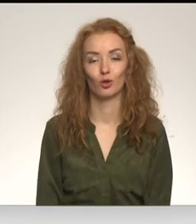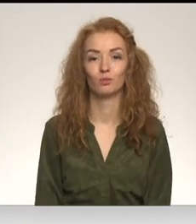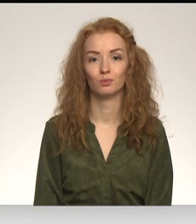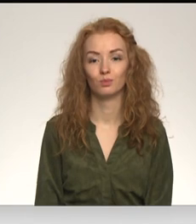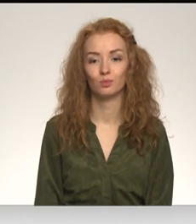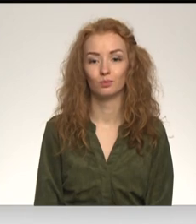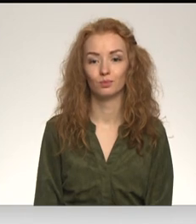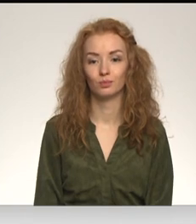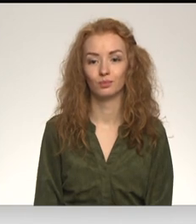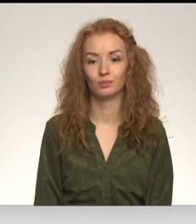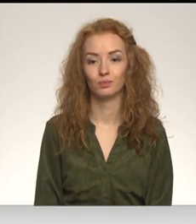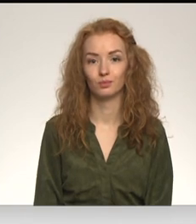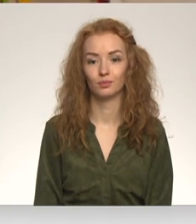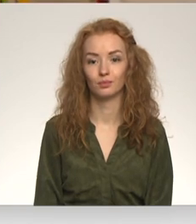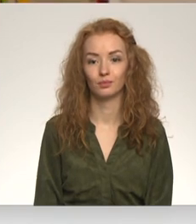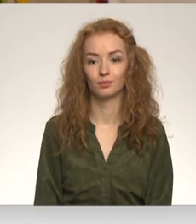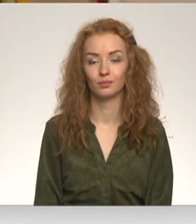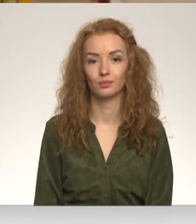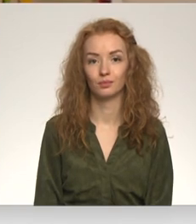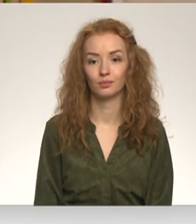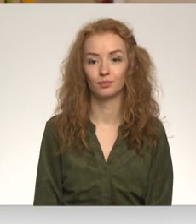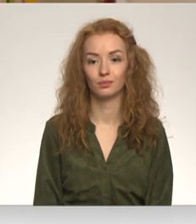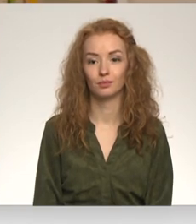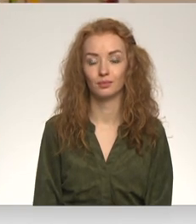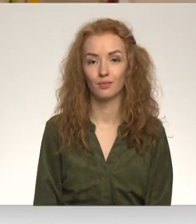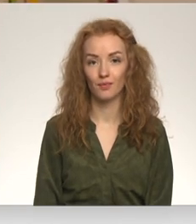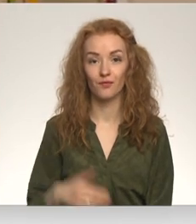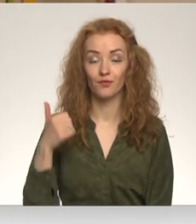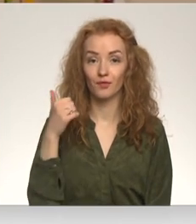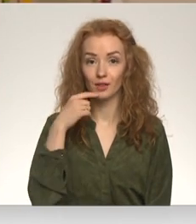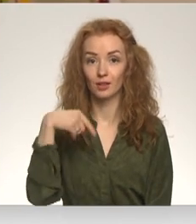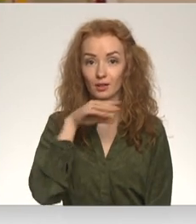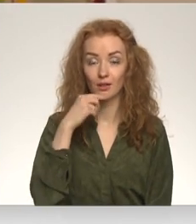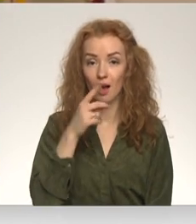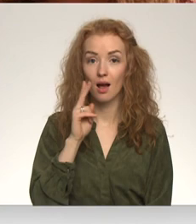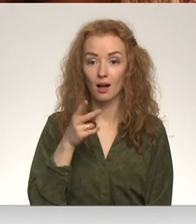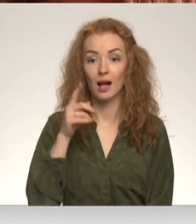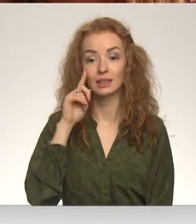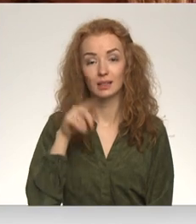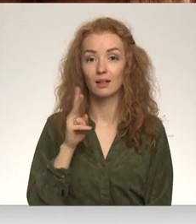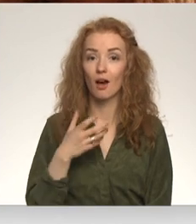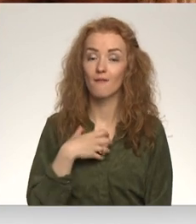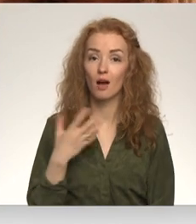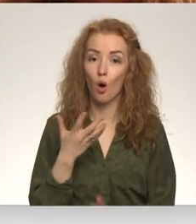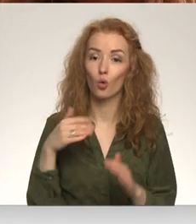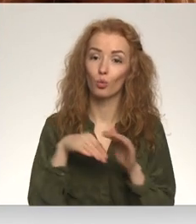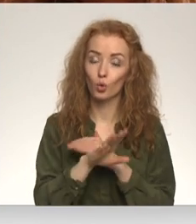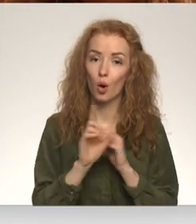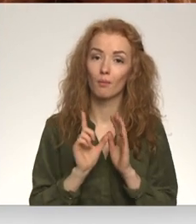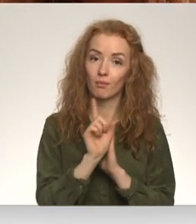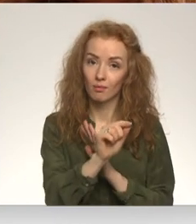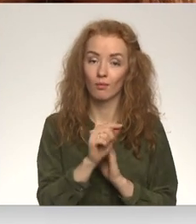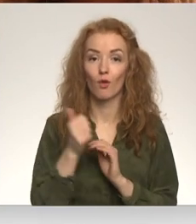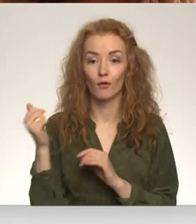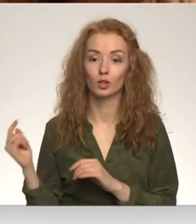Ukraiņu, varbūt visi jau to zina, ka nevar tur normāli dzīvot, un visi jau saprot, ka kaut kur citur jālido prom dzīvot. Viņš